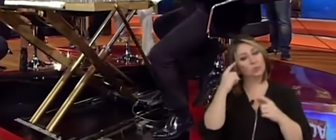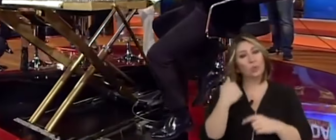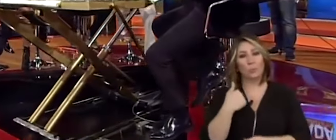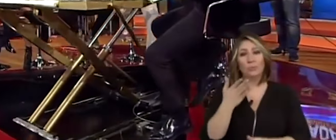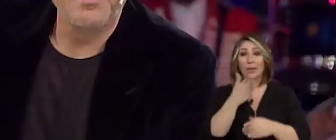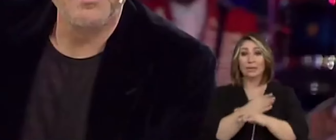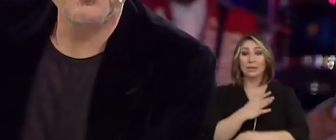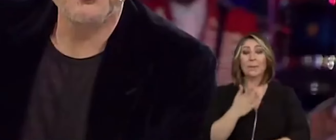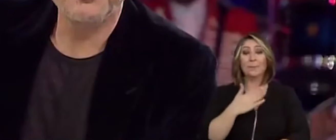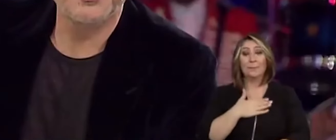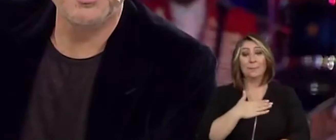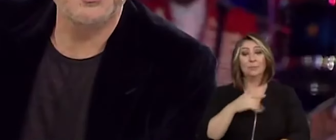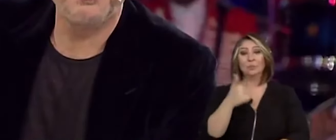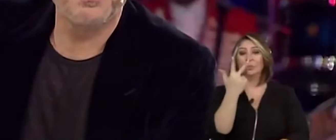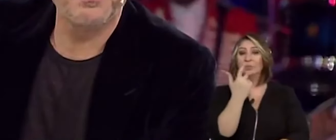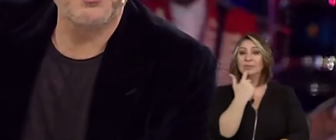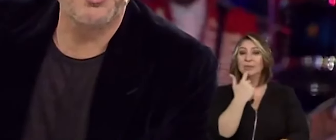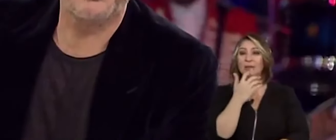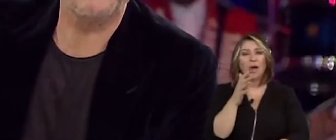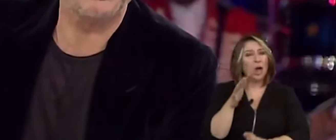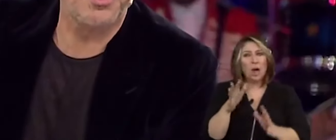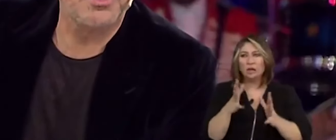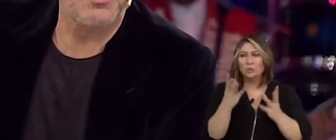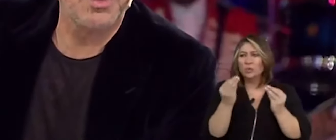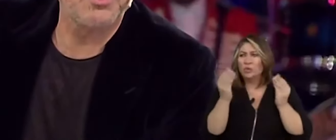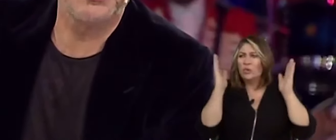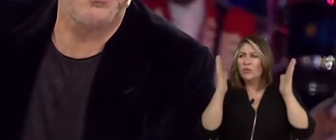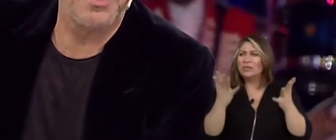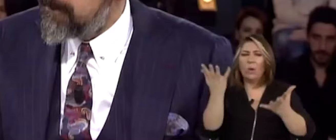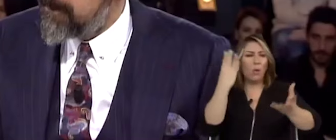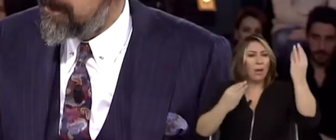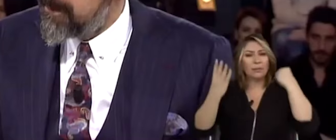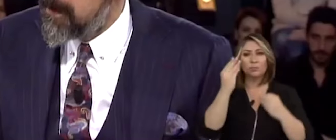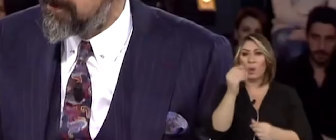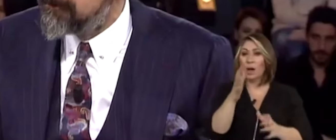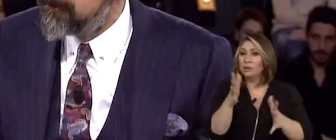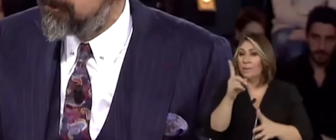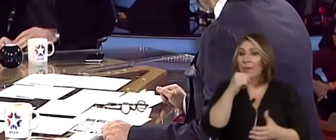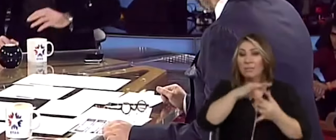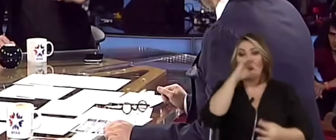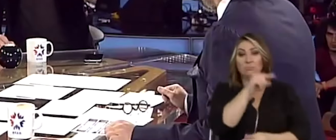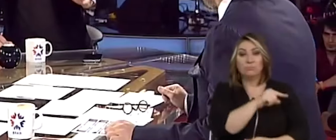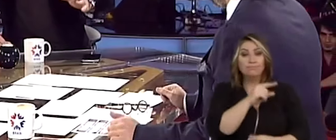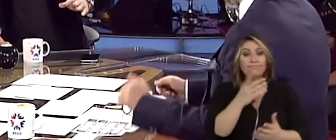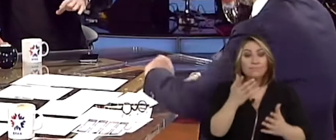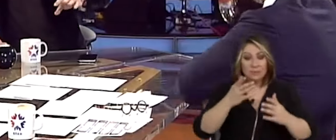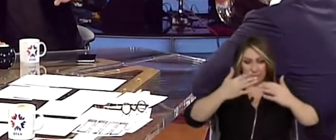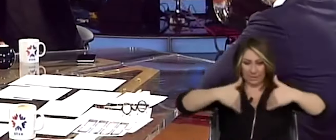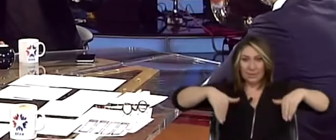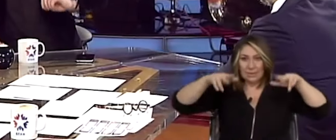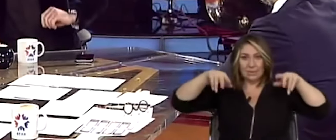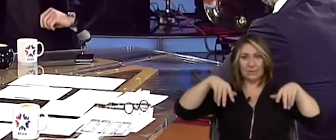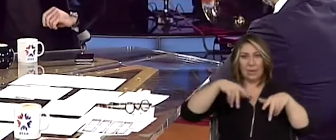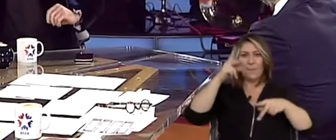Yani hakikaten. Ben şu 3 senede acayip çok çok şey öğrendim ondan. Çok acayip bir adam. Evet. Yani sahnede